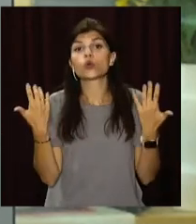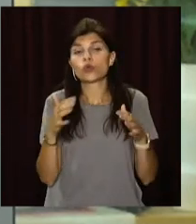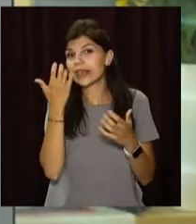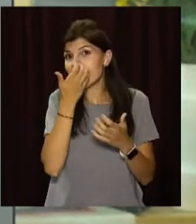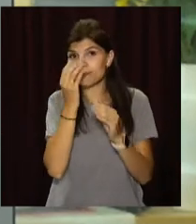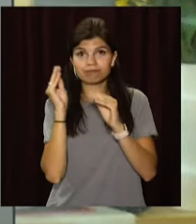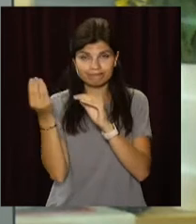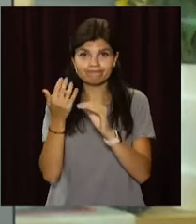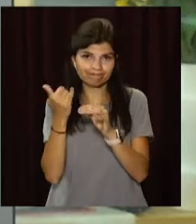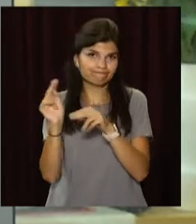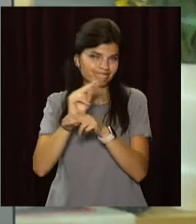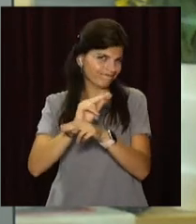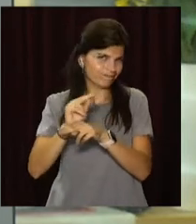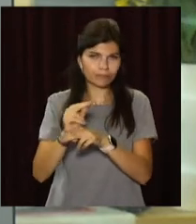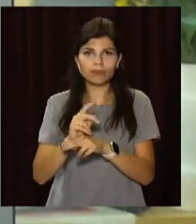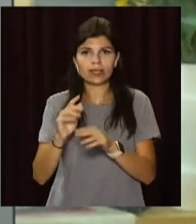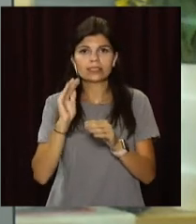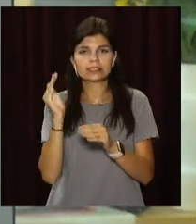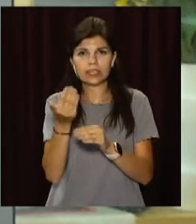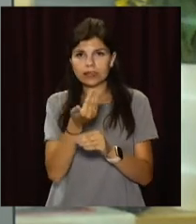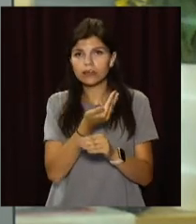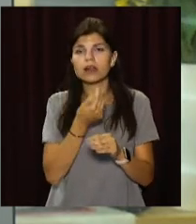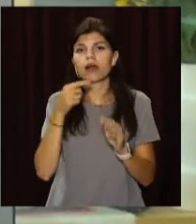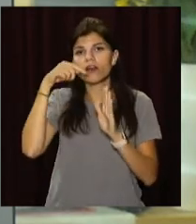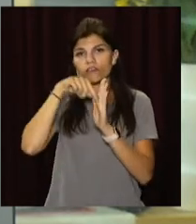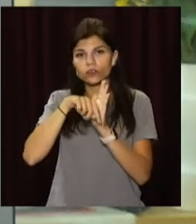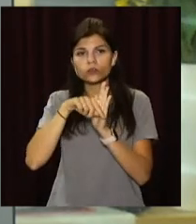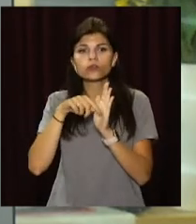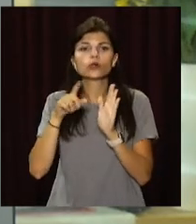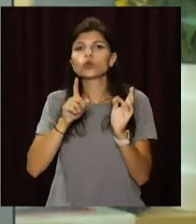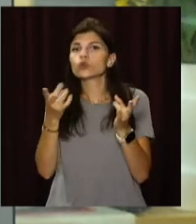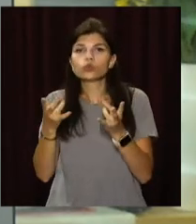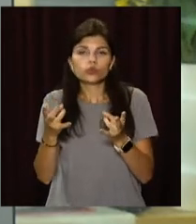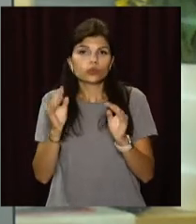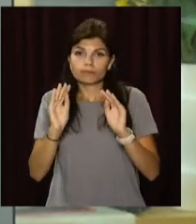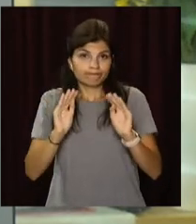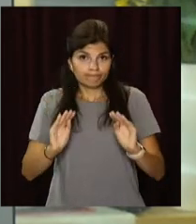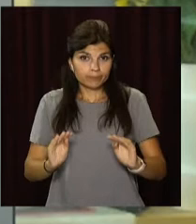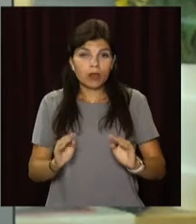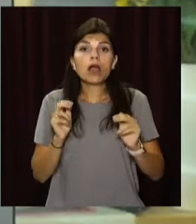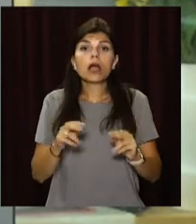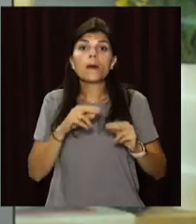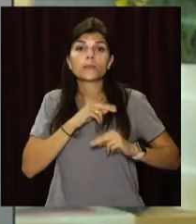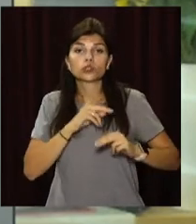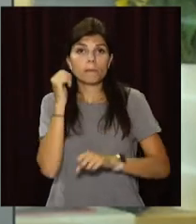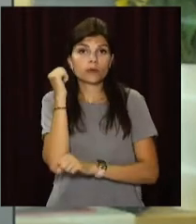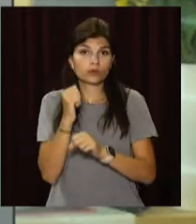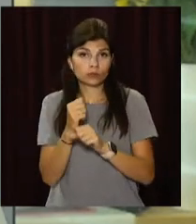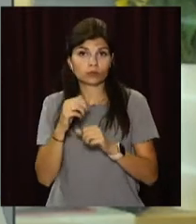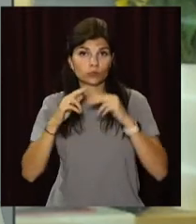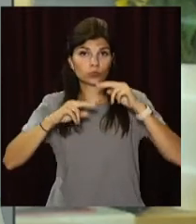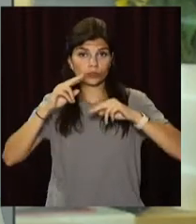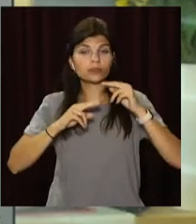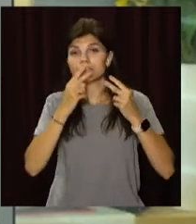утеплили. Всередині підрядники оздоблюють стіни, а ззовні облаштовують територію довкола дошкільного закладу. Як працюють будівельники, бачили